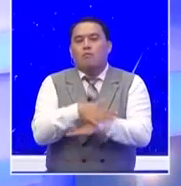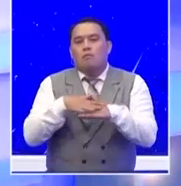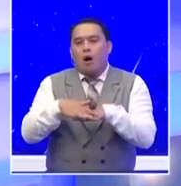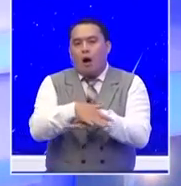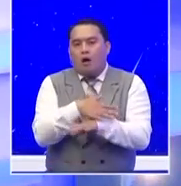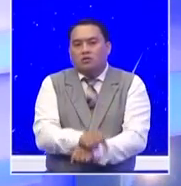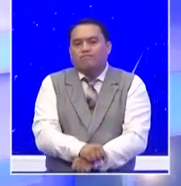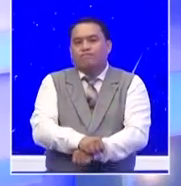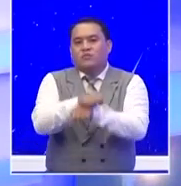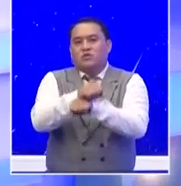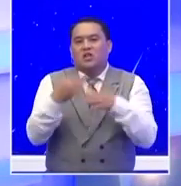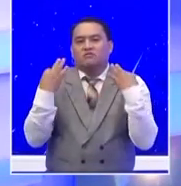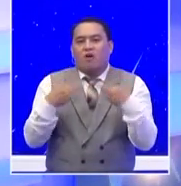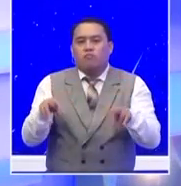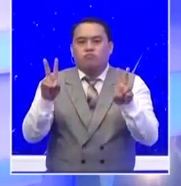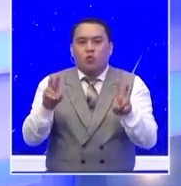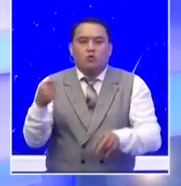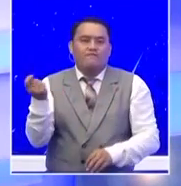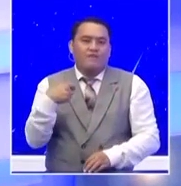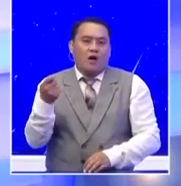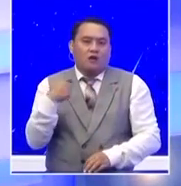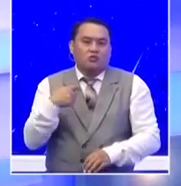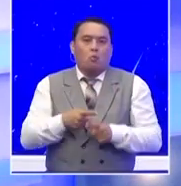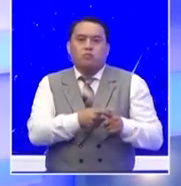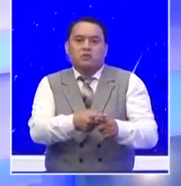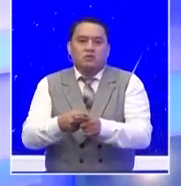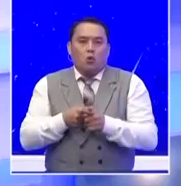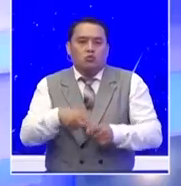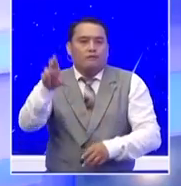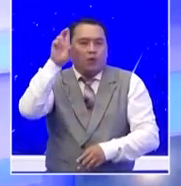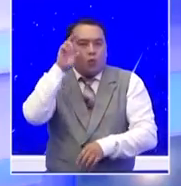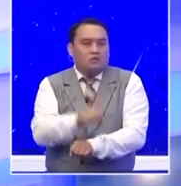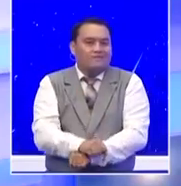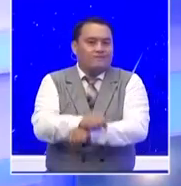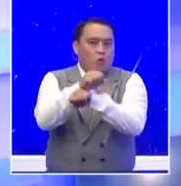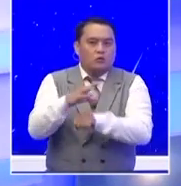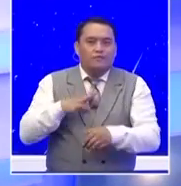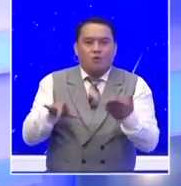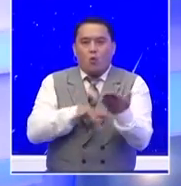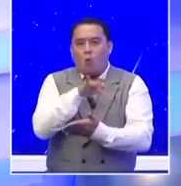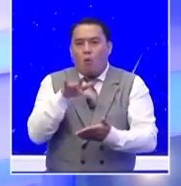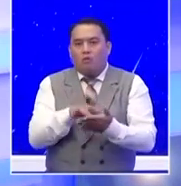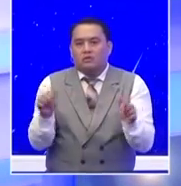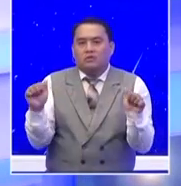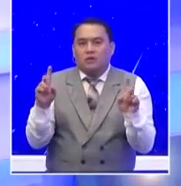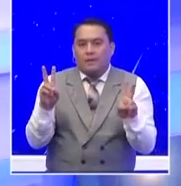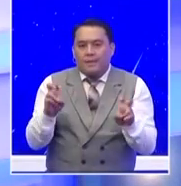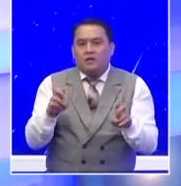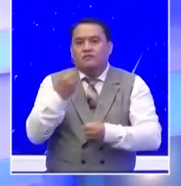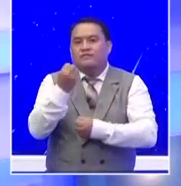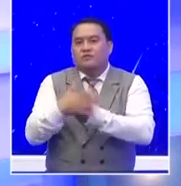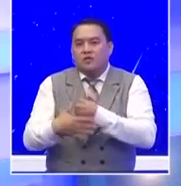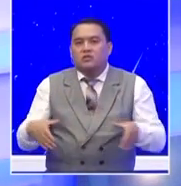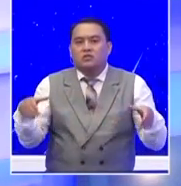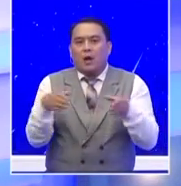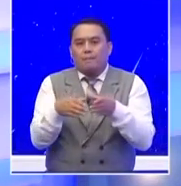Массовое шествие за свободу прошло в воскресенье в белорусской столице. На митинг у стелы «Минск. Город-герой» и на прилегающих улицах собрались